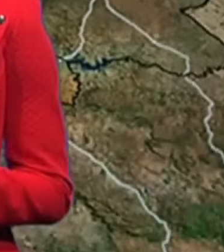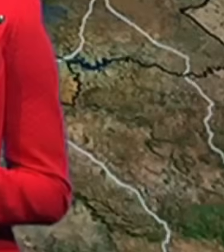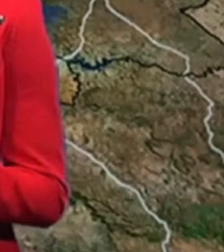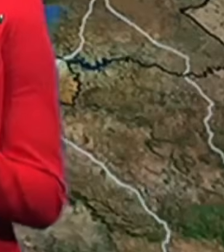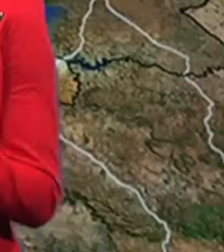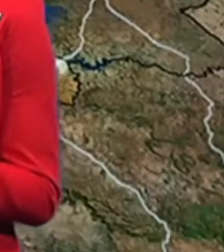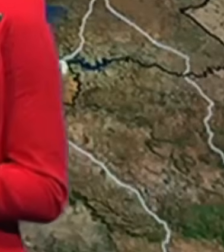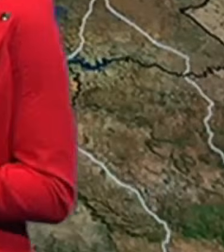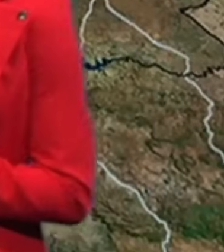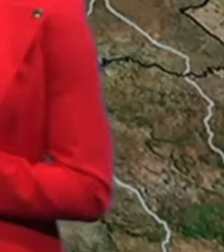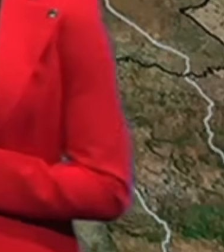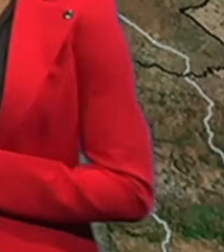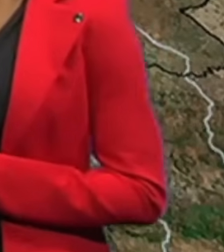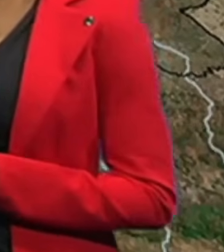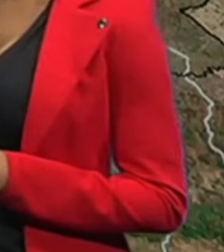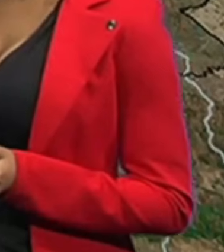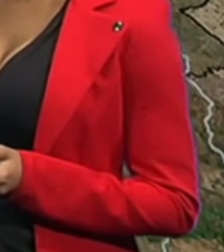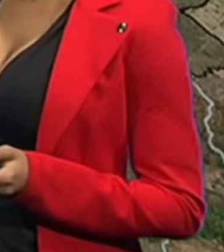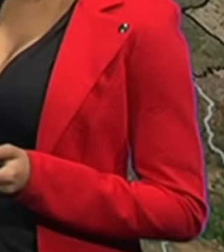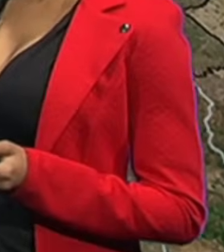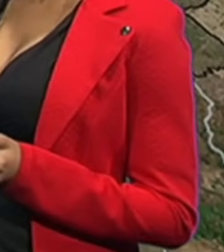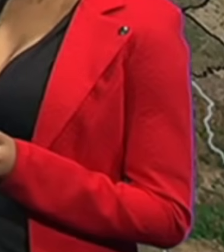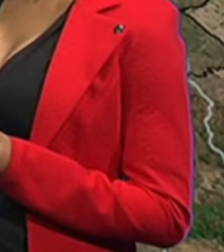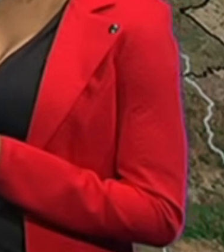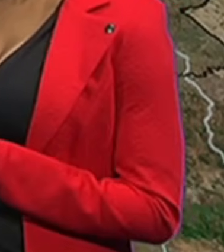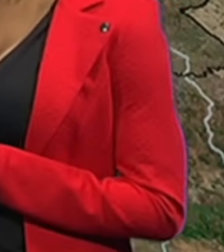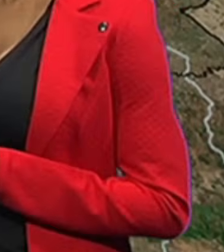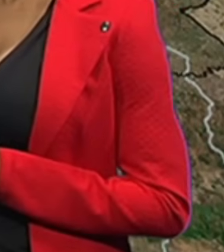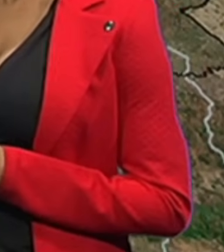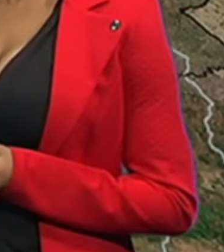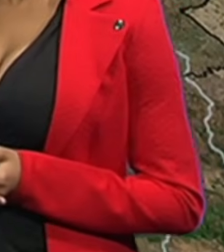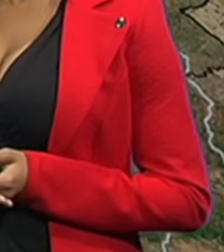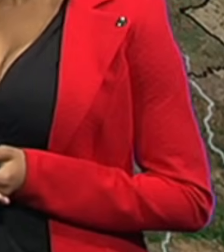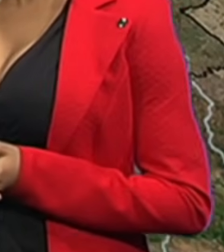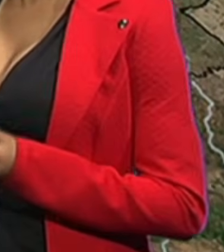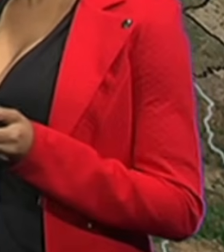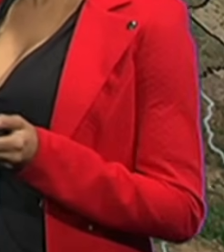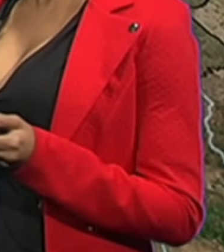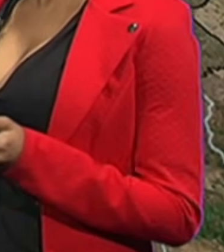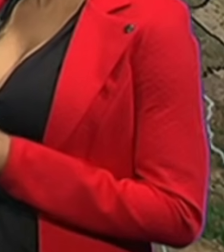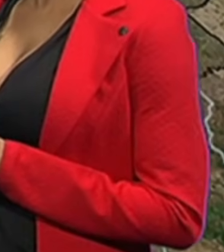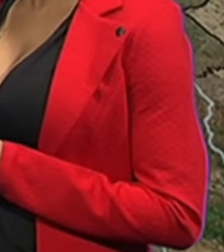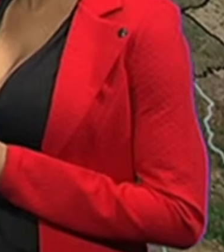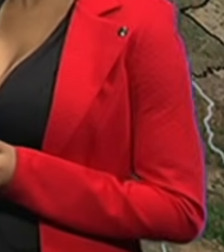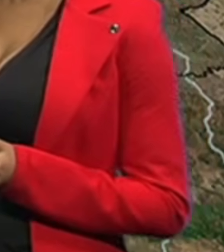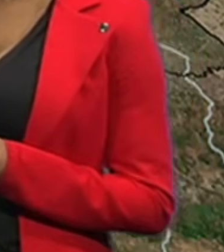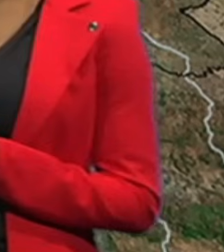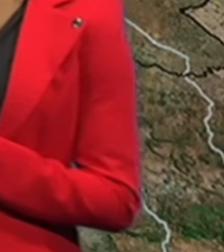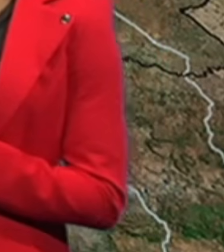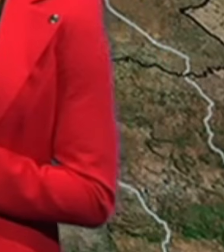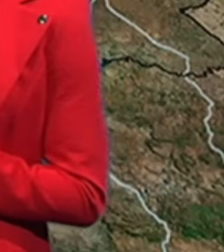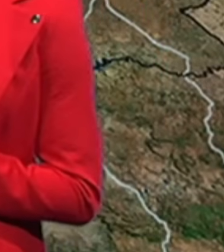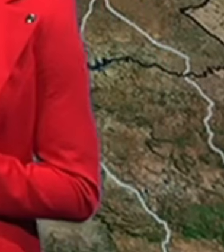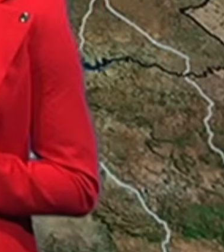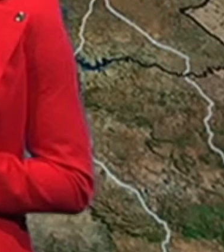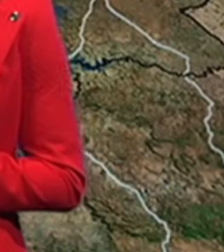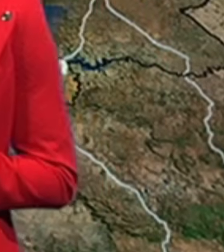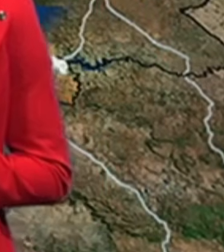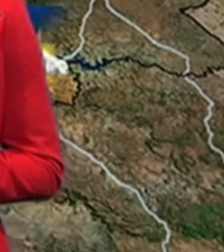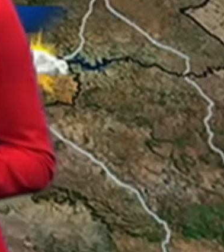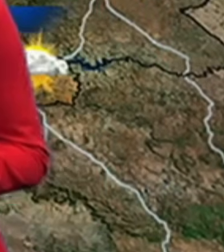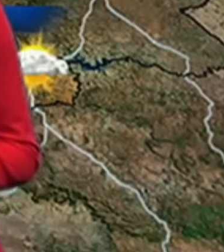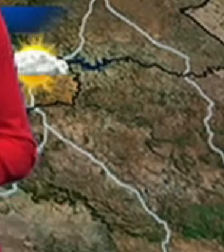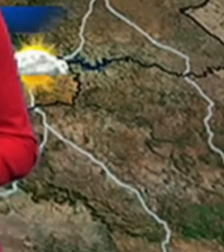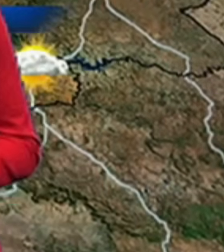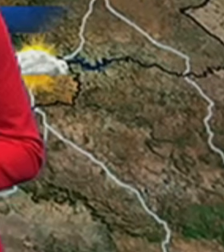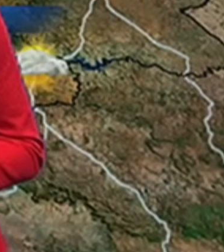ya Northern Cape le teng mo provinceng re lebela Upington ke digata di le 26 go a go di le 37 Carnival ke digata di le 14 go a